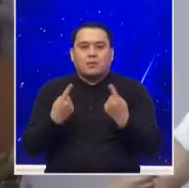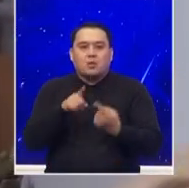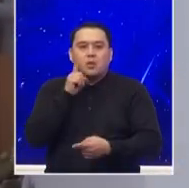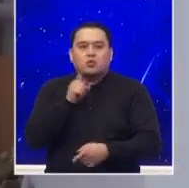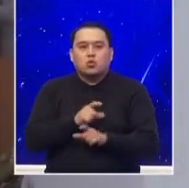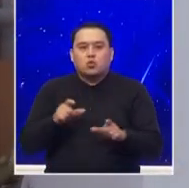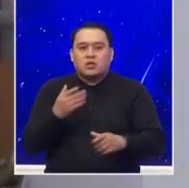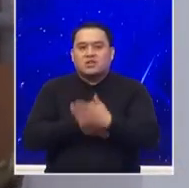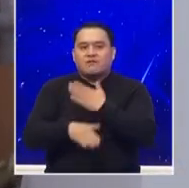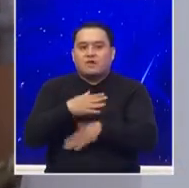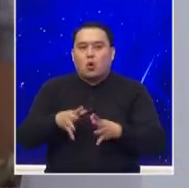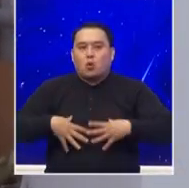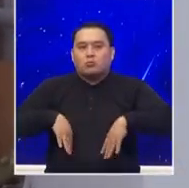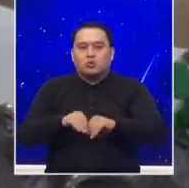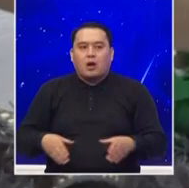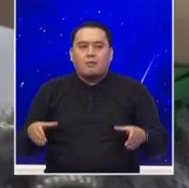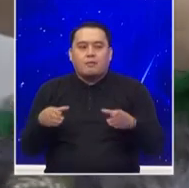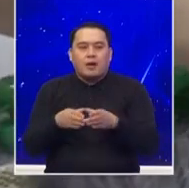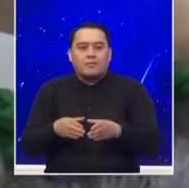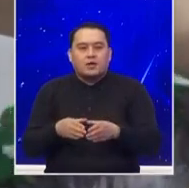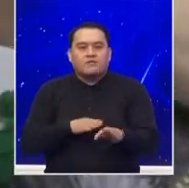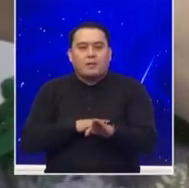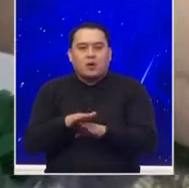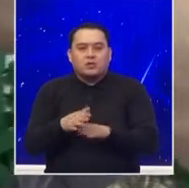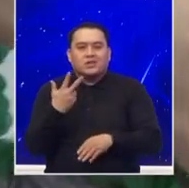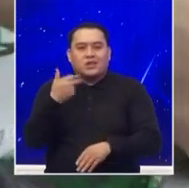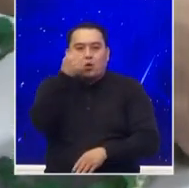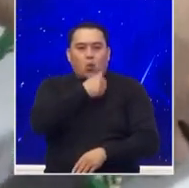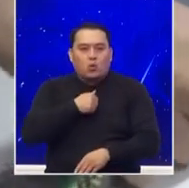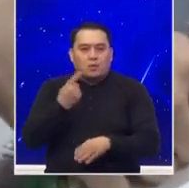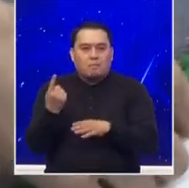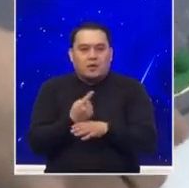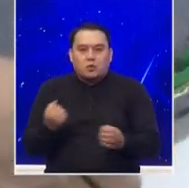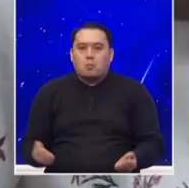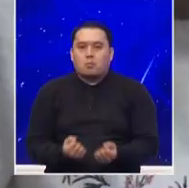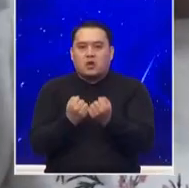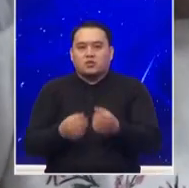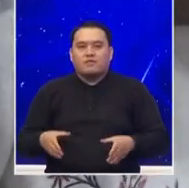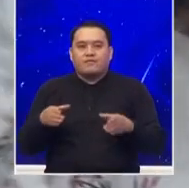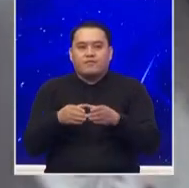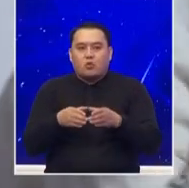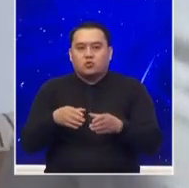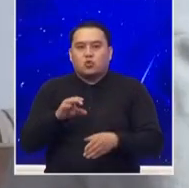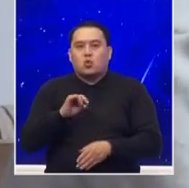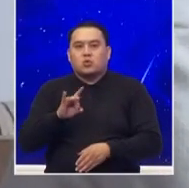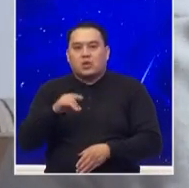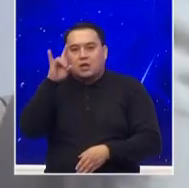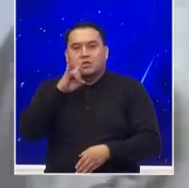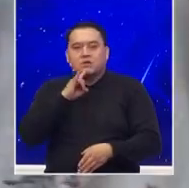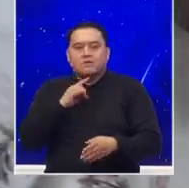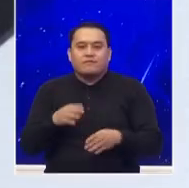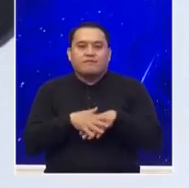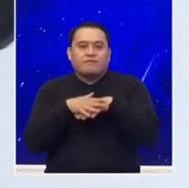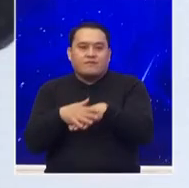молодых людей с инвалидностью в общественном объединении «Алпамыс», реализуется уже 3 года. Первоначально поддержку оказал фонд «Сорос Казахстан». На выделенные средства